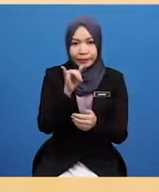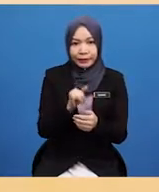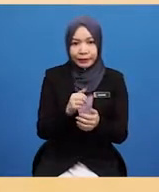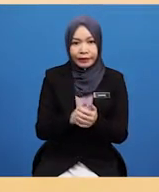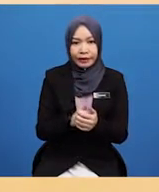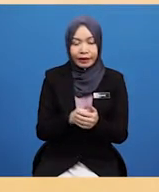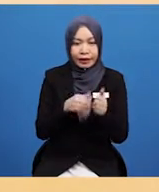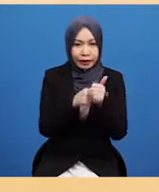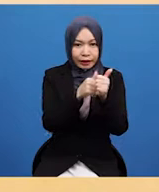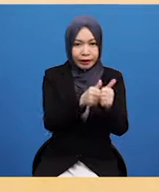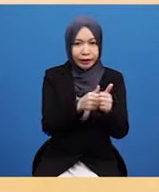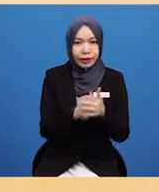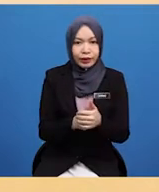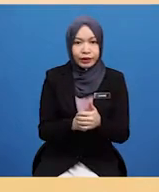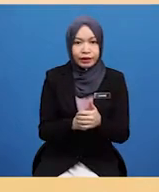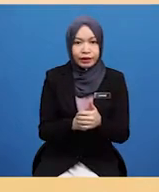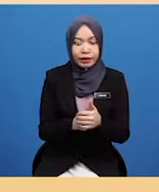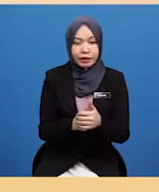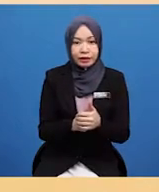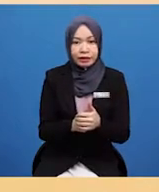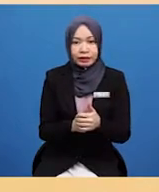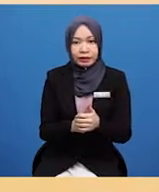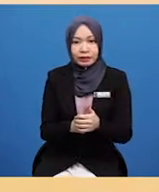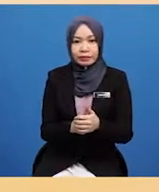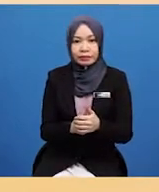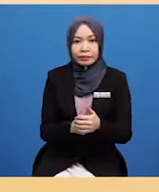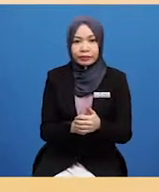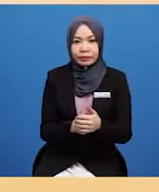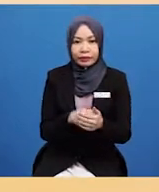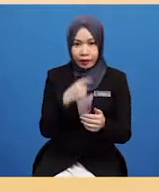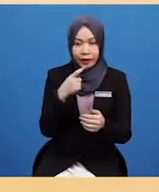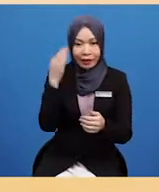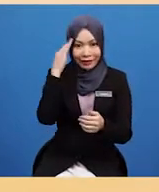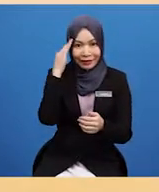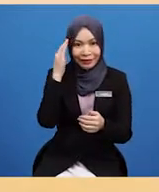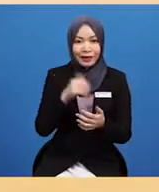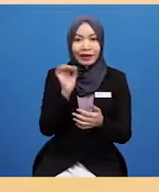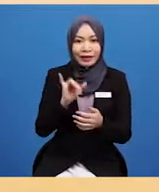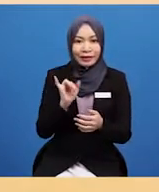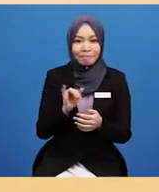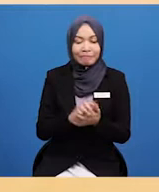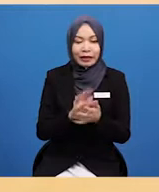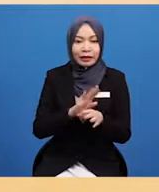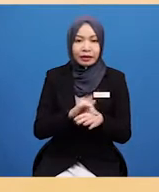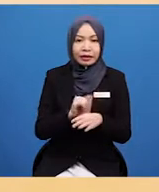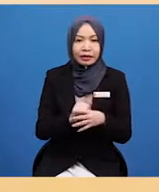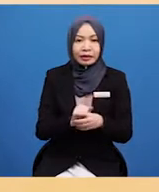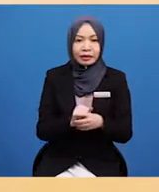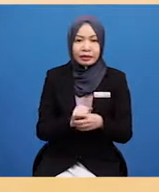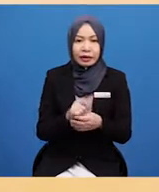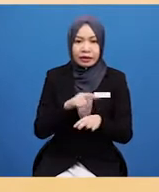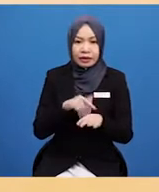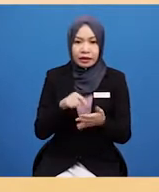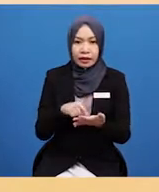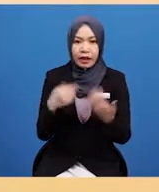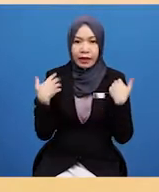Dan pada 1915, Itali menyertai Perancis, Britain dan Rusia dalam Pakatan